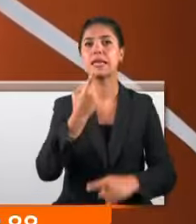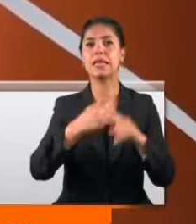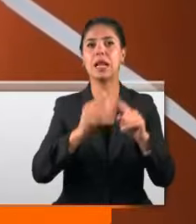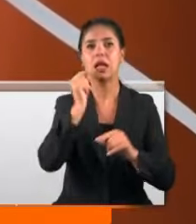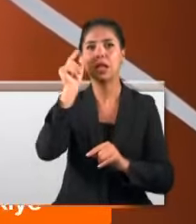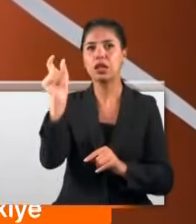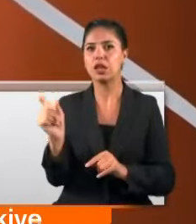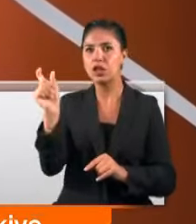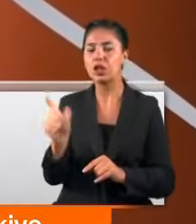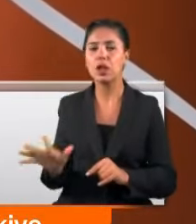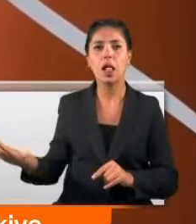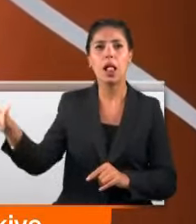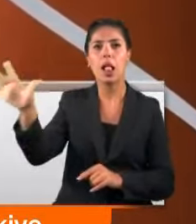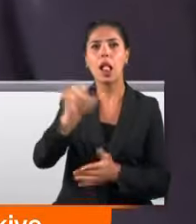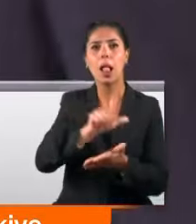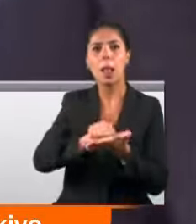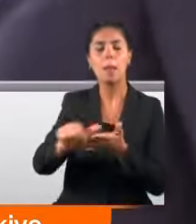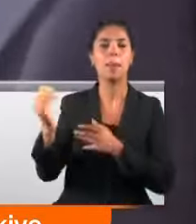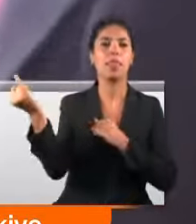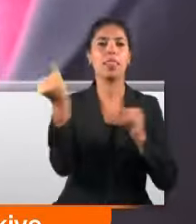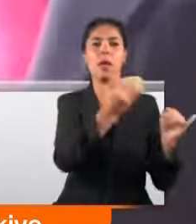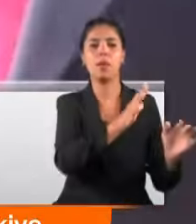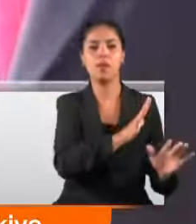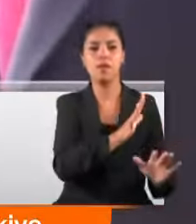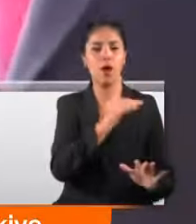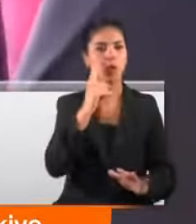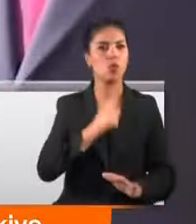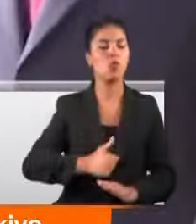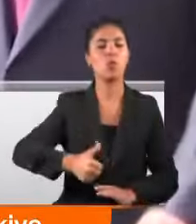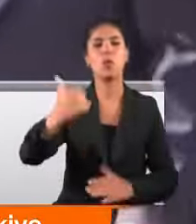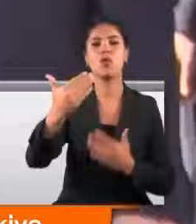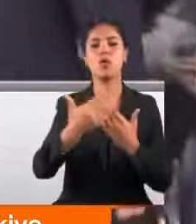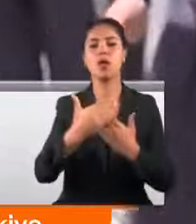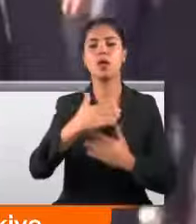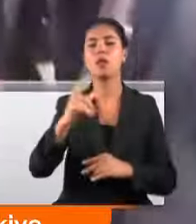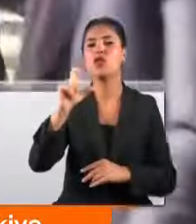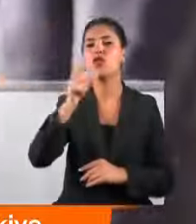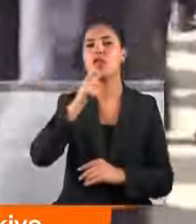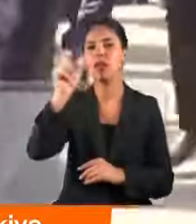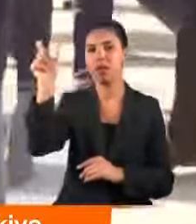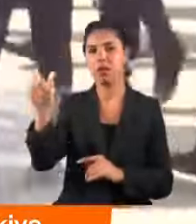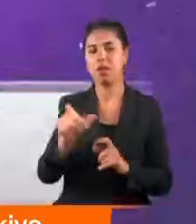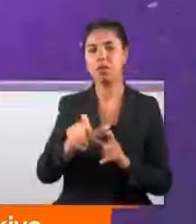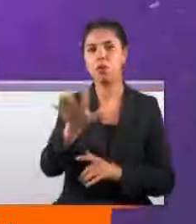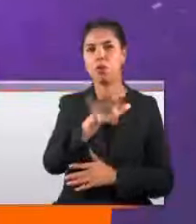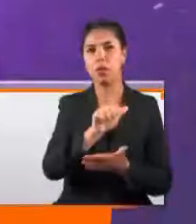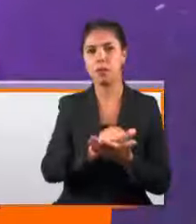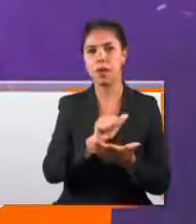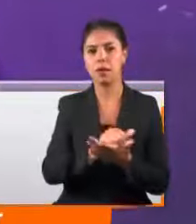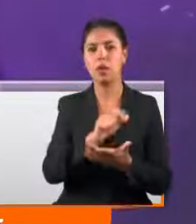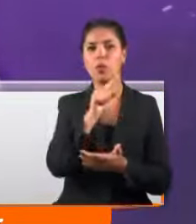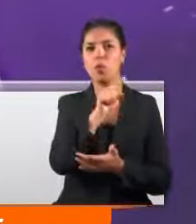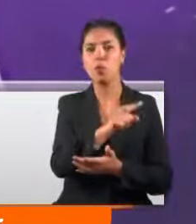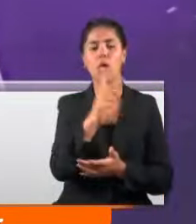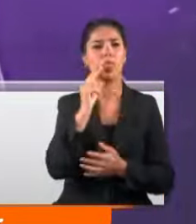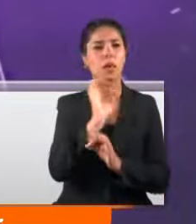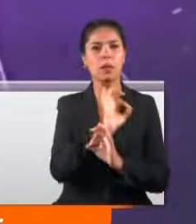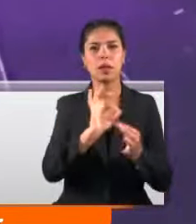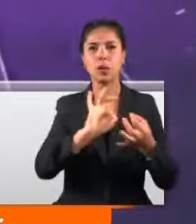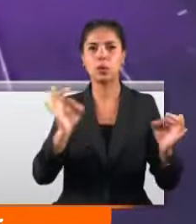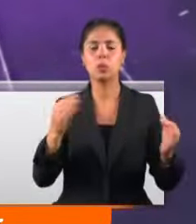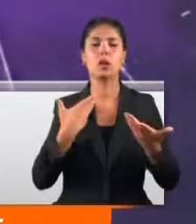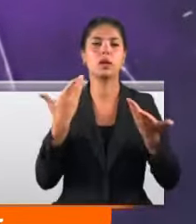Siyasilerden o ifadelere tepki yağdı. Cumhurbaşkanı yardımcısı Cevdet Yılmaz sosyal medya hesabından sarf edilen edep dışı